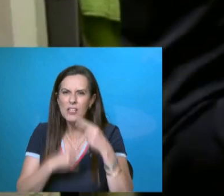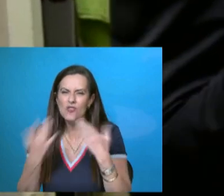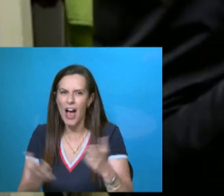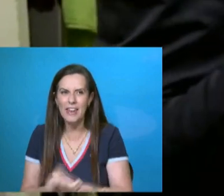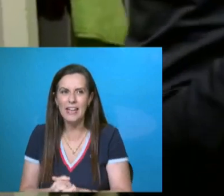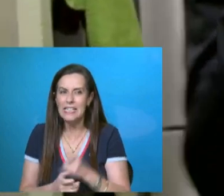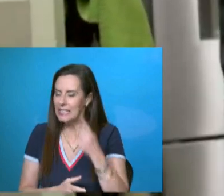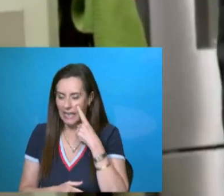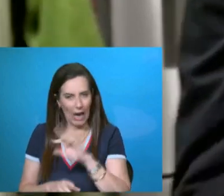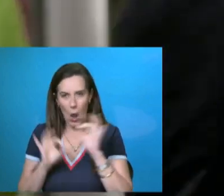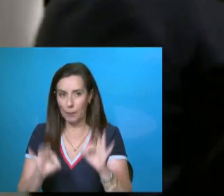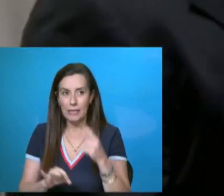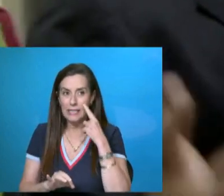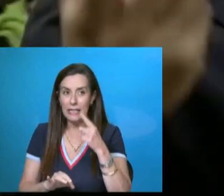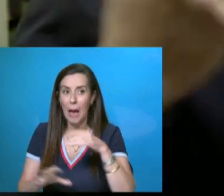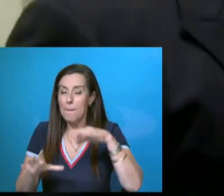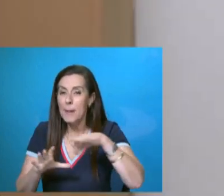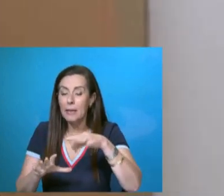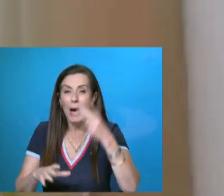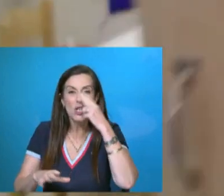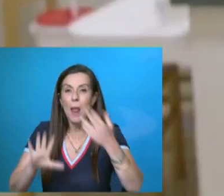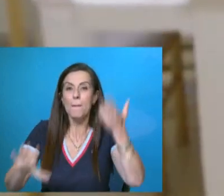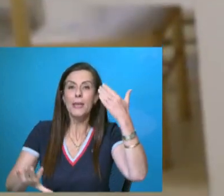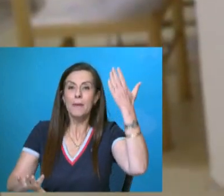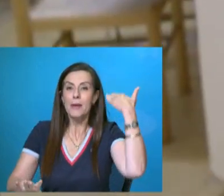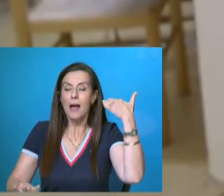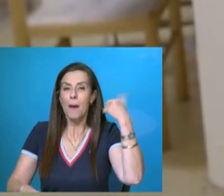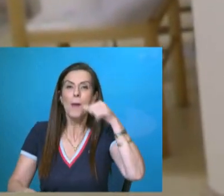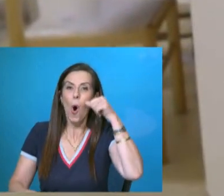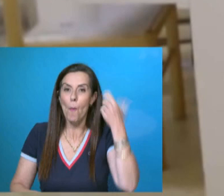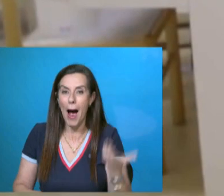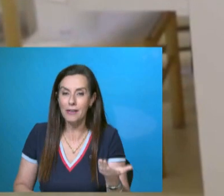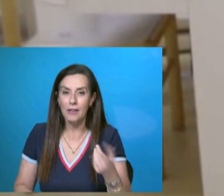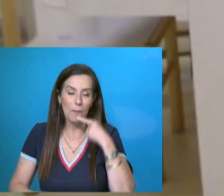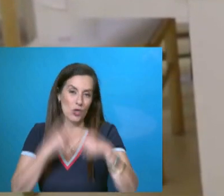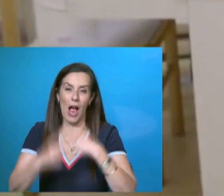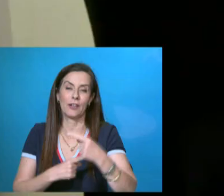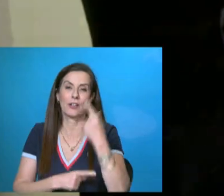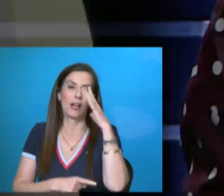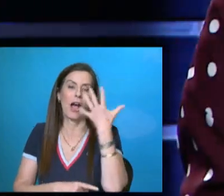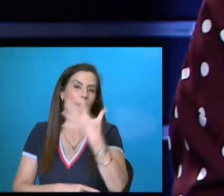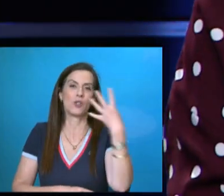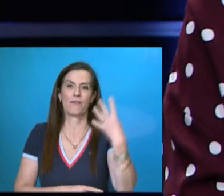לא אמיתי, זה נראה מטבח של פנימיה ברומניה בשנת 1954.